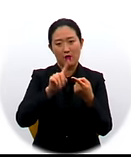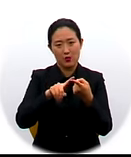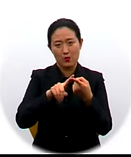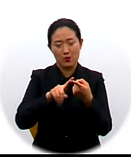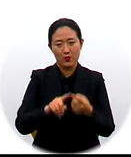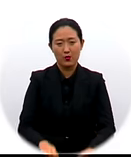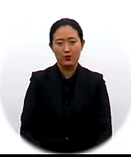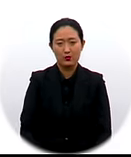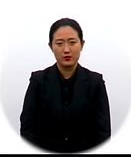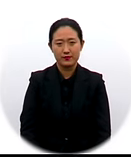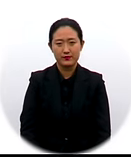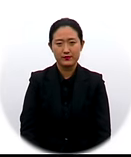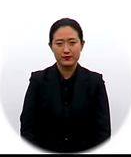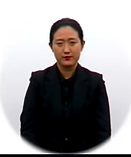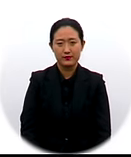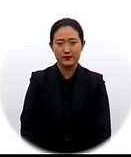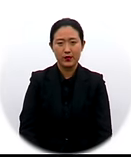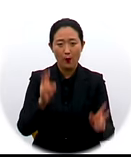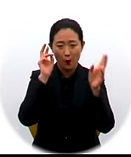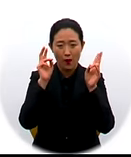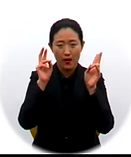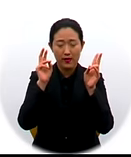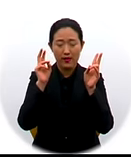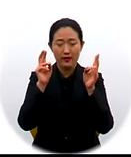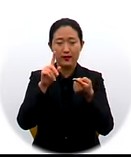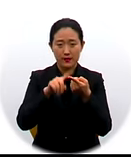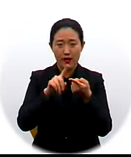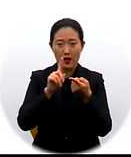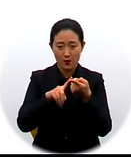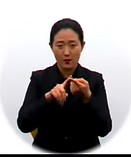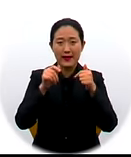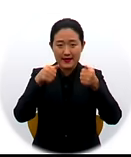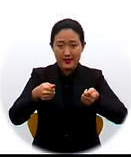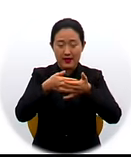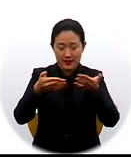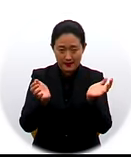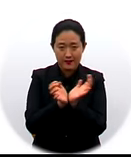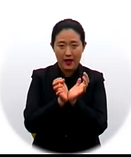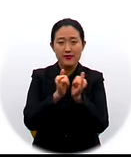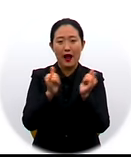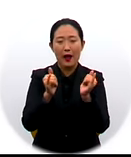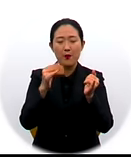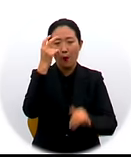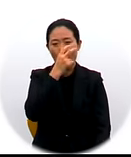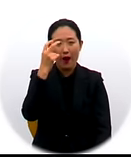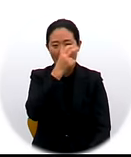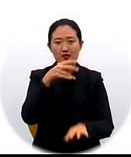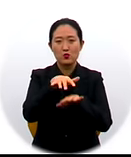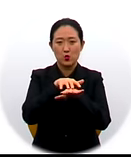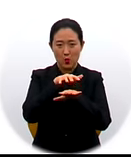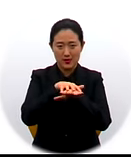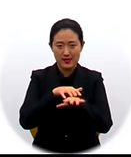절대 사라지지 않을 조직이에요. 그냥 있는 조직입니다. 기업이 없어지지 않는 한이 인사팀이라는 사람을 관리하는 조직은 없을